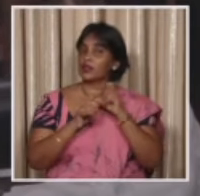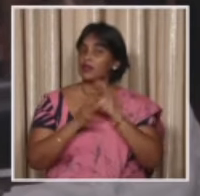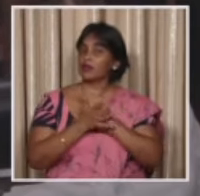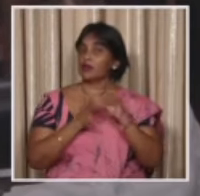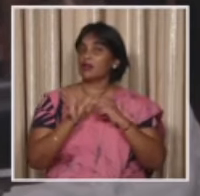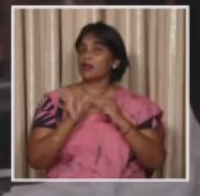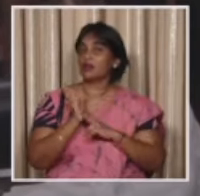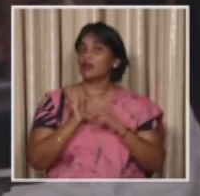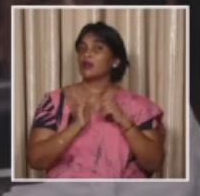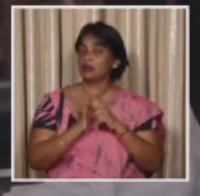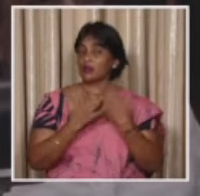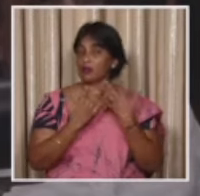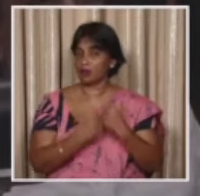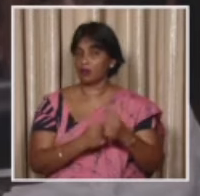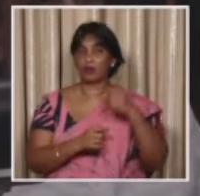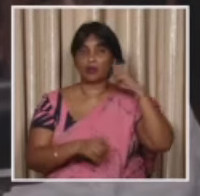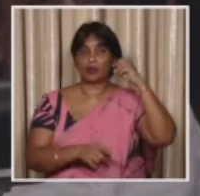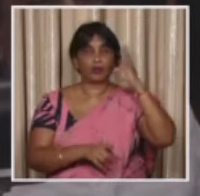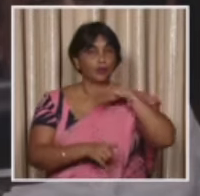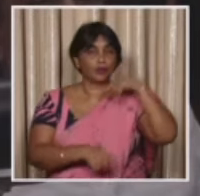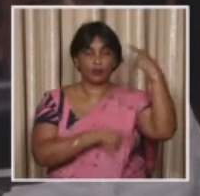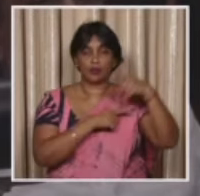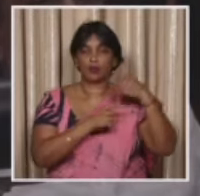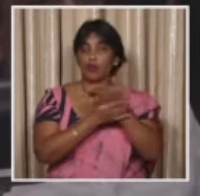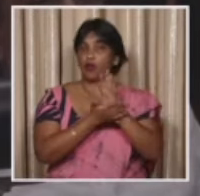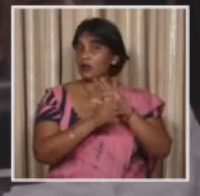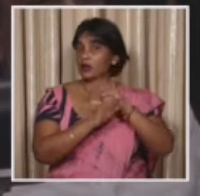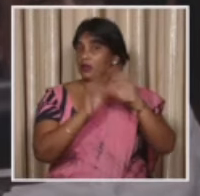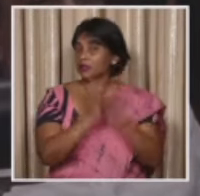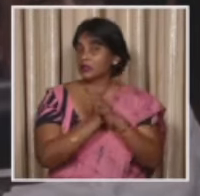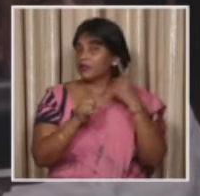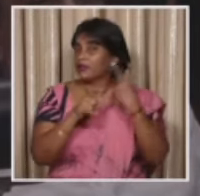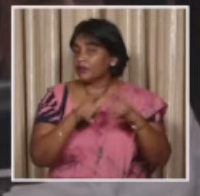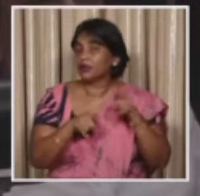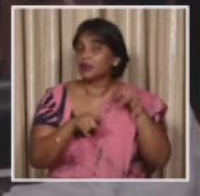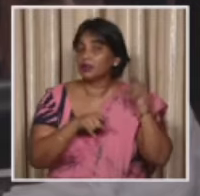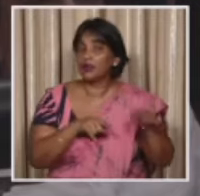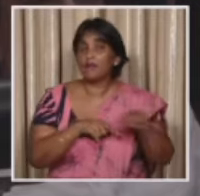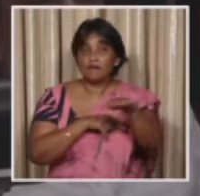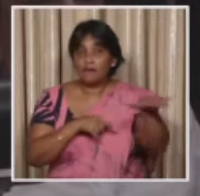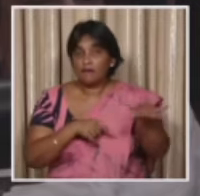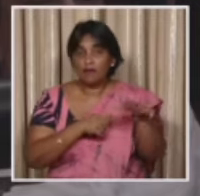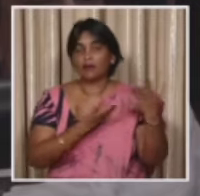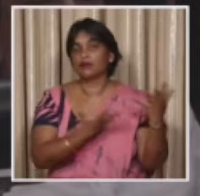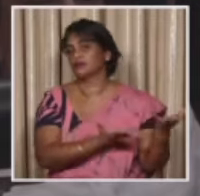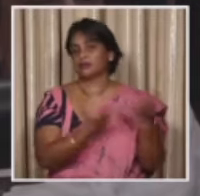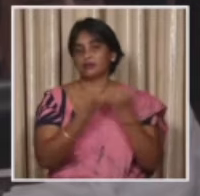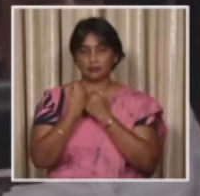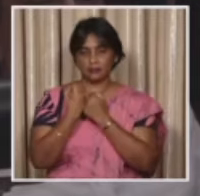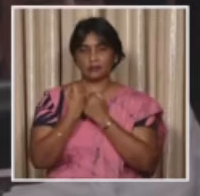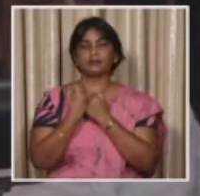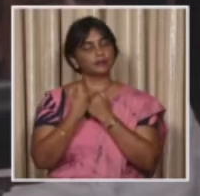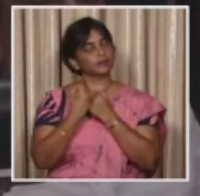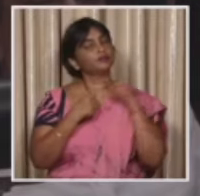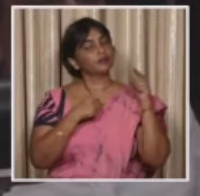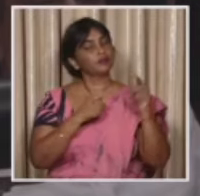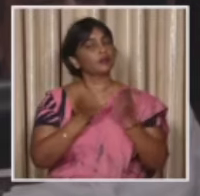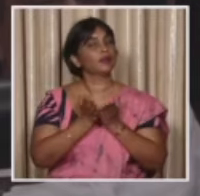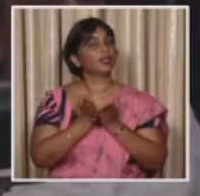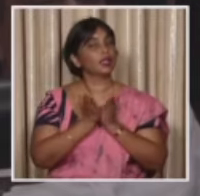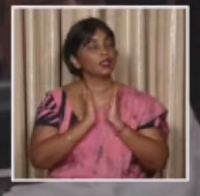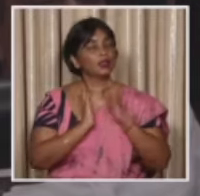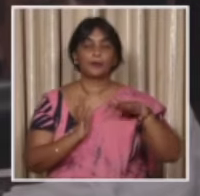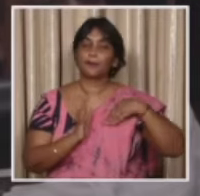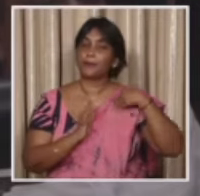හම්බෙන්නේ මේ බලාගාරයේ තියෙන ඒ කොටස් ටික විතරක් නෙමෙයි. ඒකේ ඉඩම් කොටසත් එක්ක හම්බේනවා. අද ඉන්දියාවේ